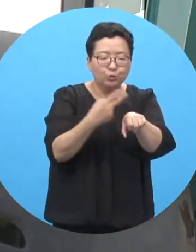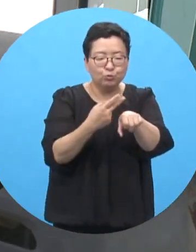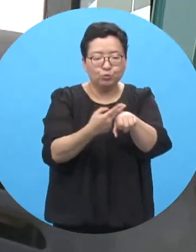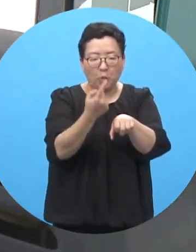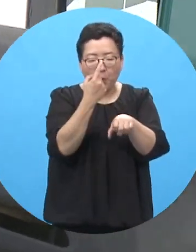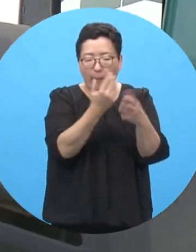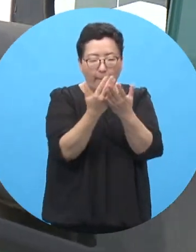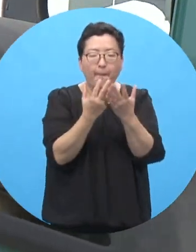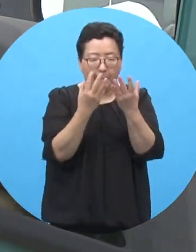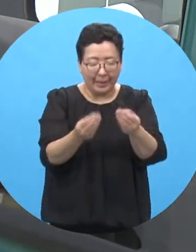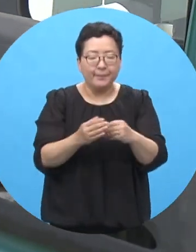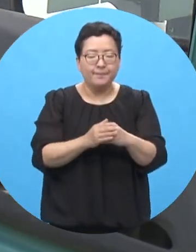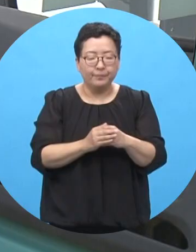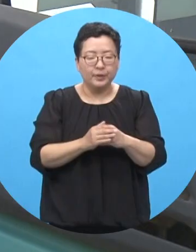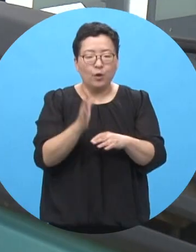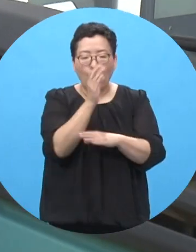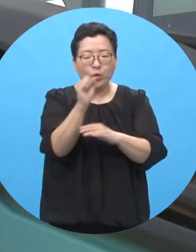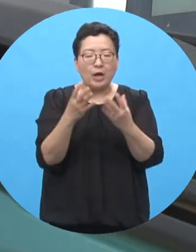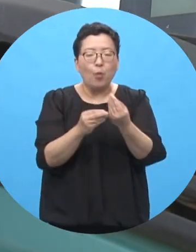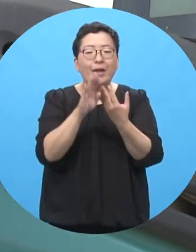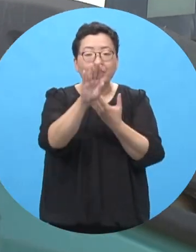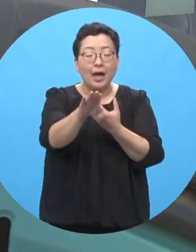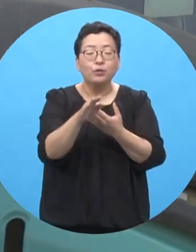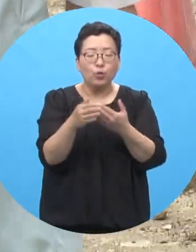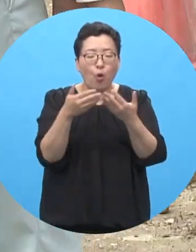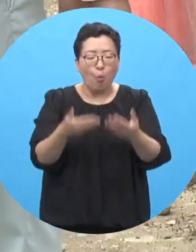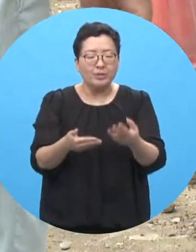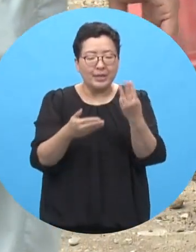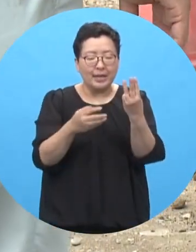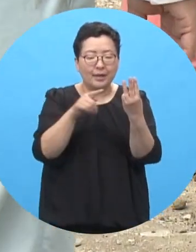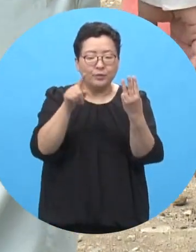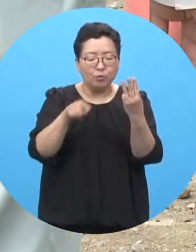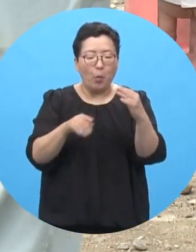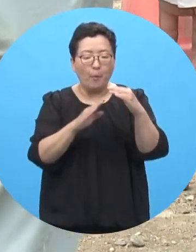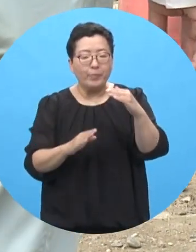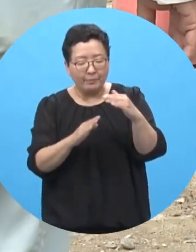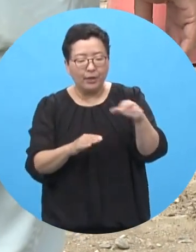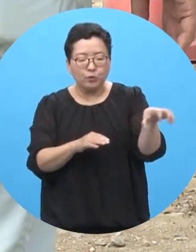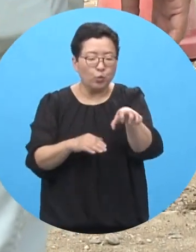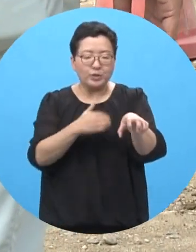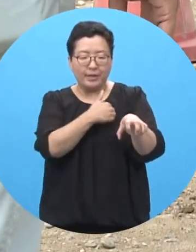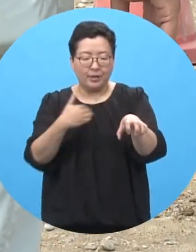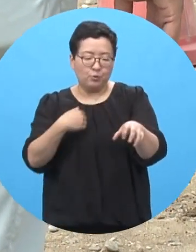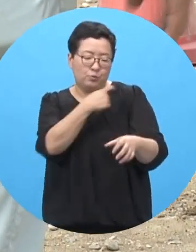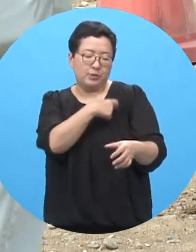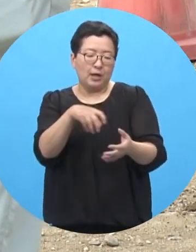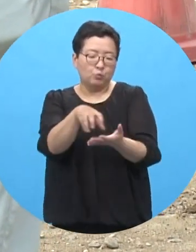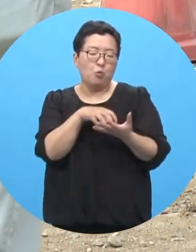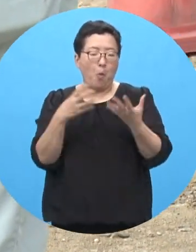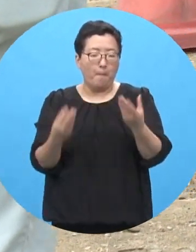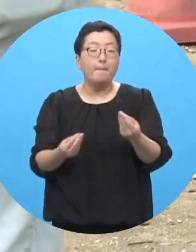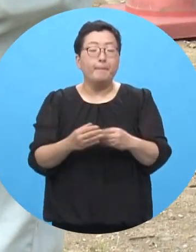座終了後には3トン未満の機械を運転できる修了証が授与されました。